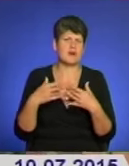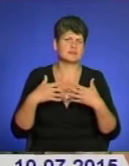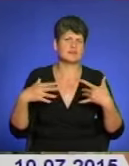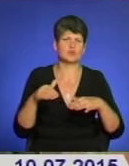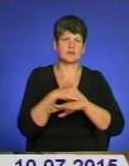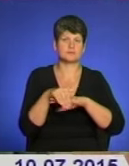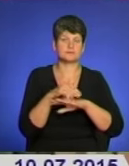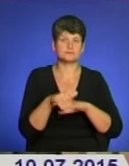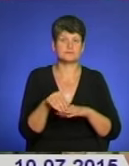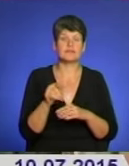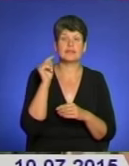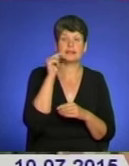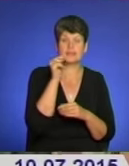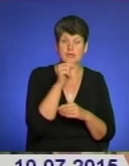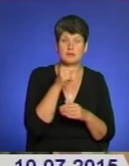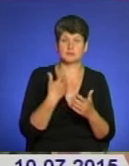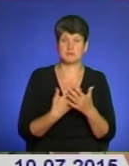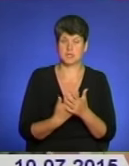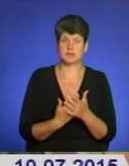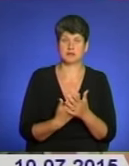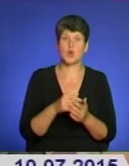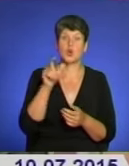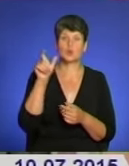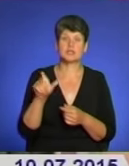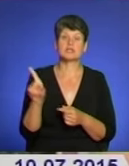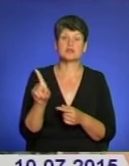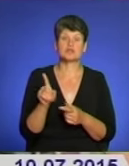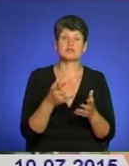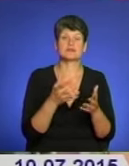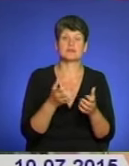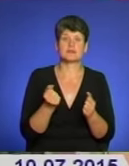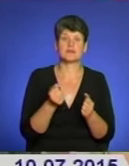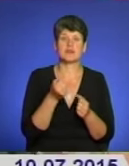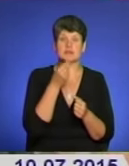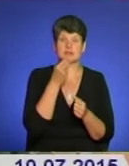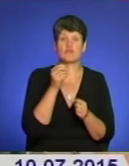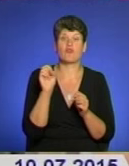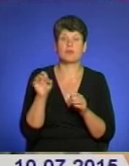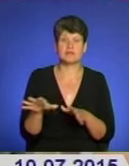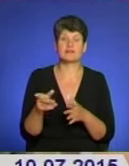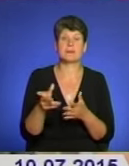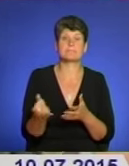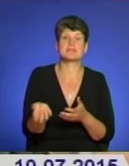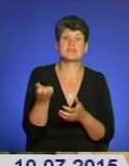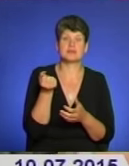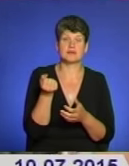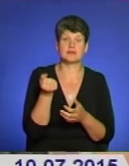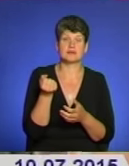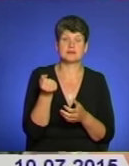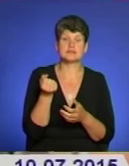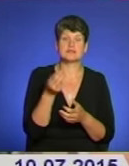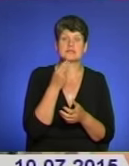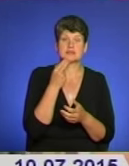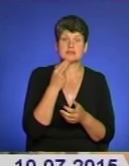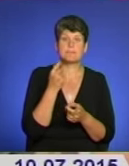дворі. Але там, якщо, наприклад, людина щось із неї їсть і вам впаде, ви її піднімете, ту їду, і ви з'їжте.